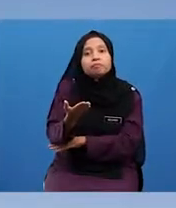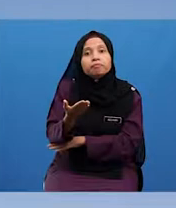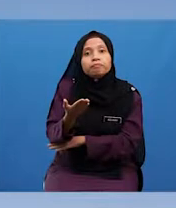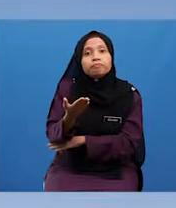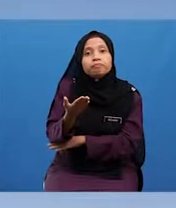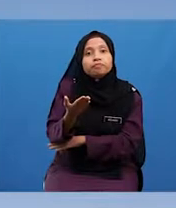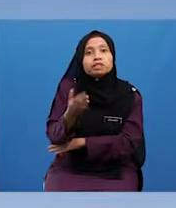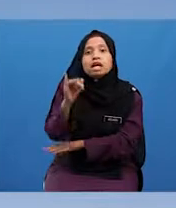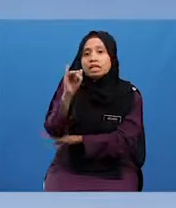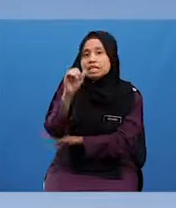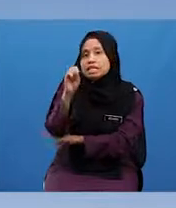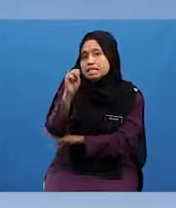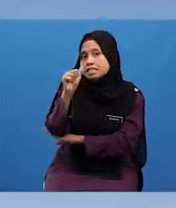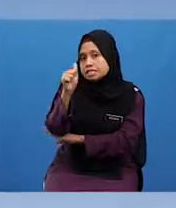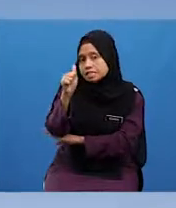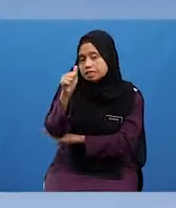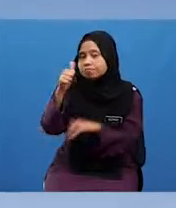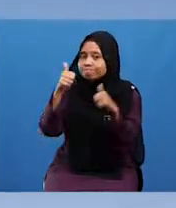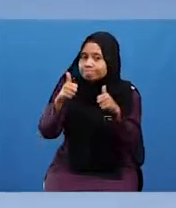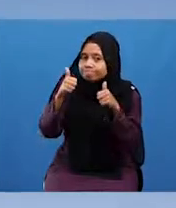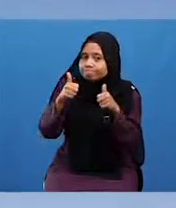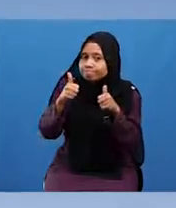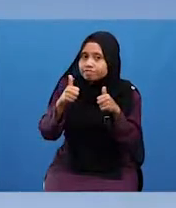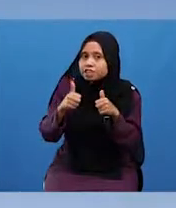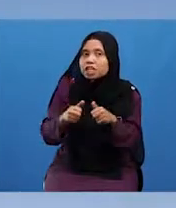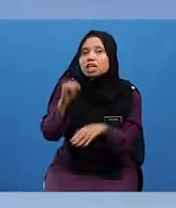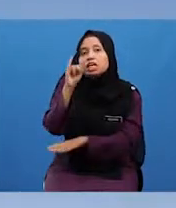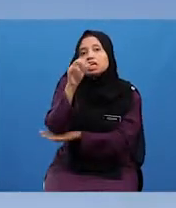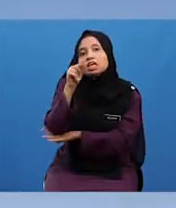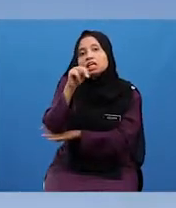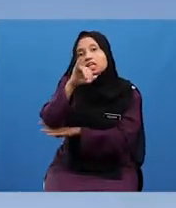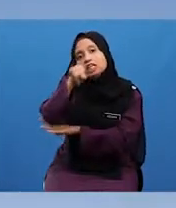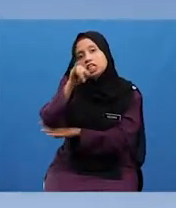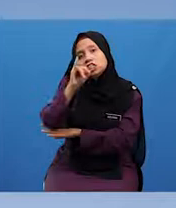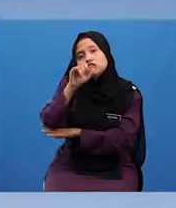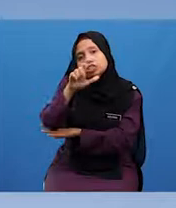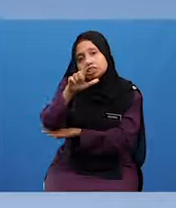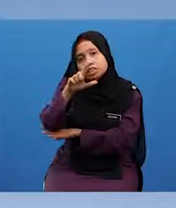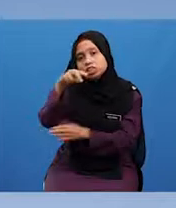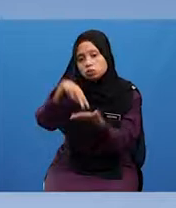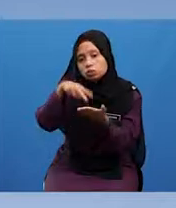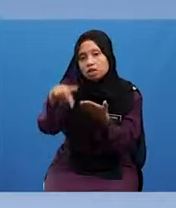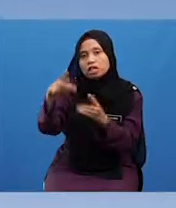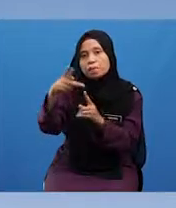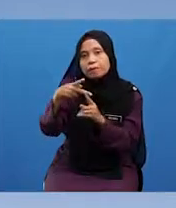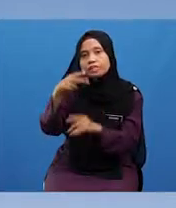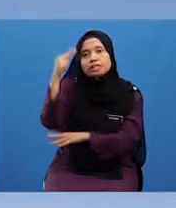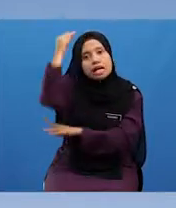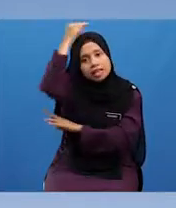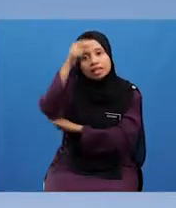Injil Isa. Bagus. Injil diwahyukan kepada Nabi